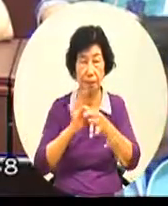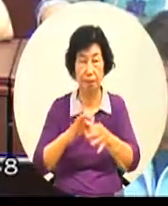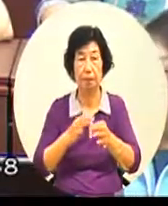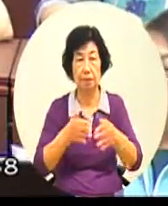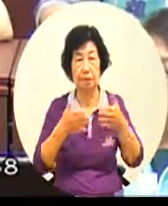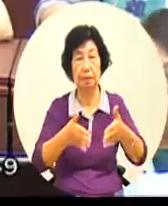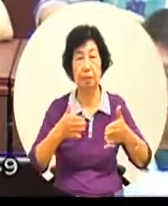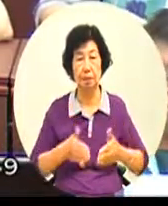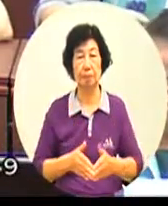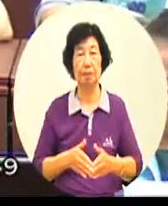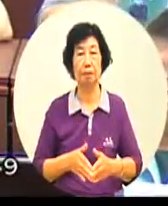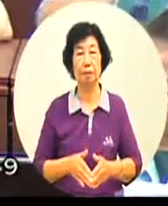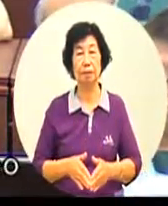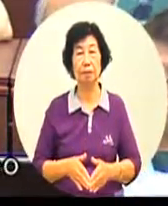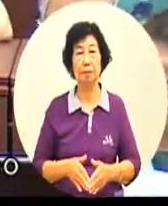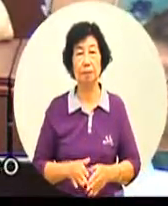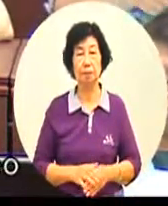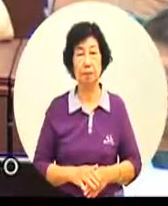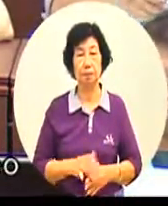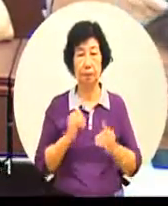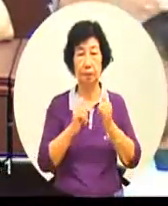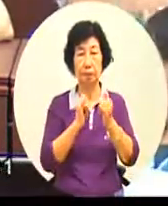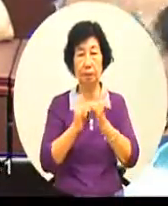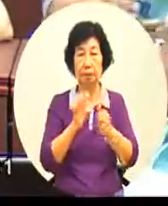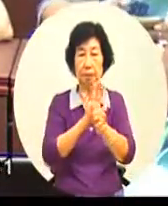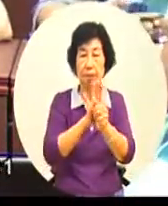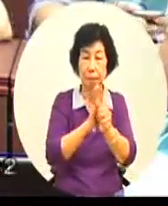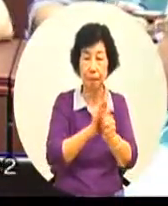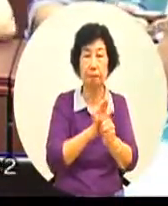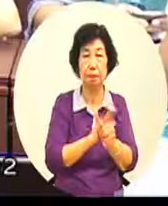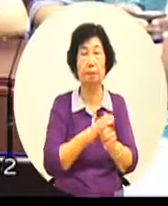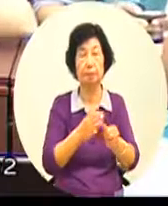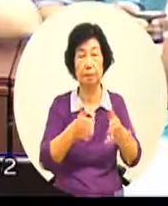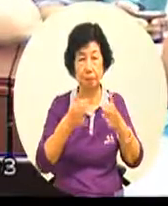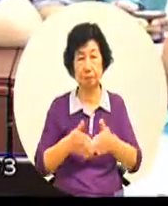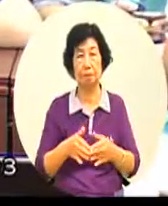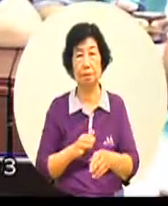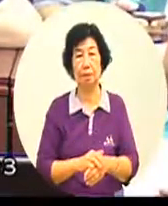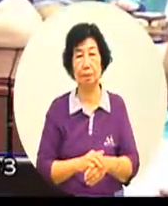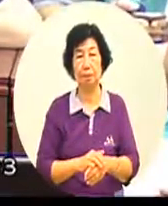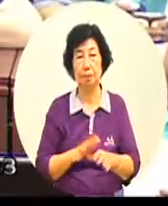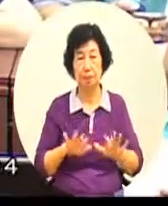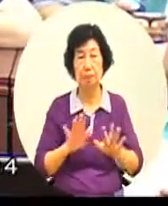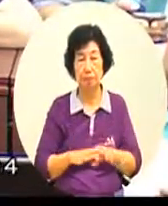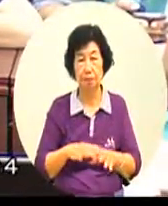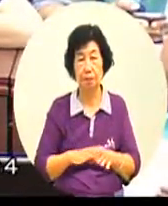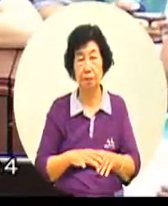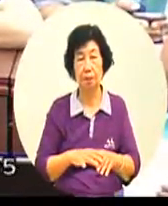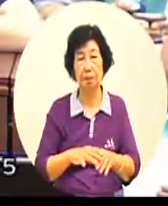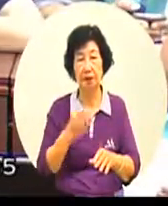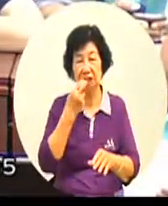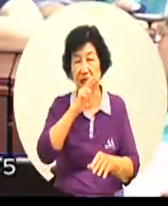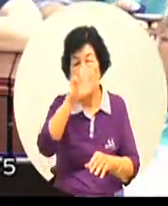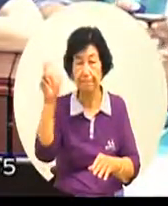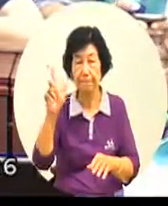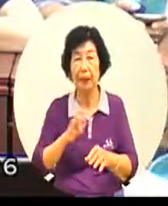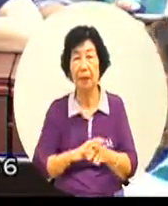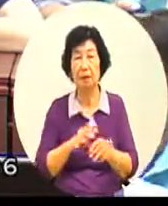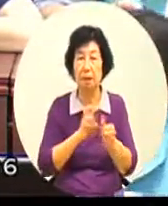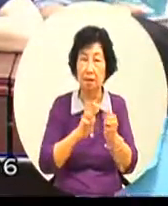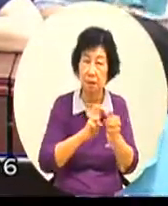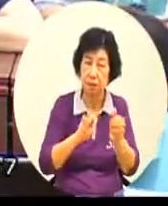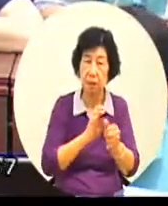的一个市民获得服务的一个重点。那我们目前我们的日照中心原则上都会有接送的服务，